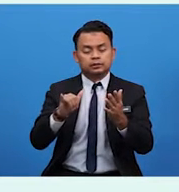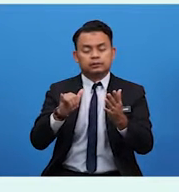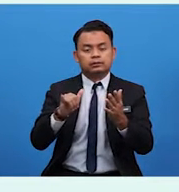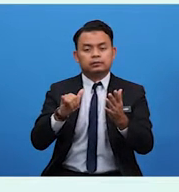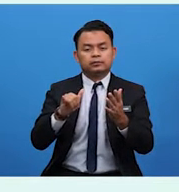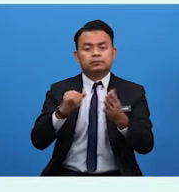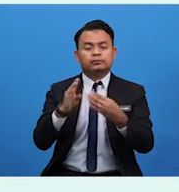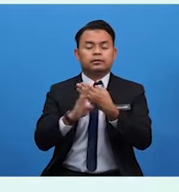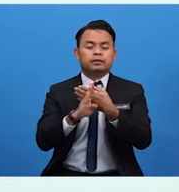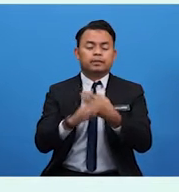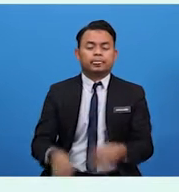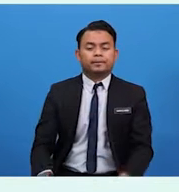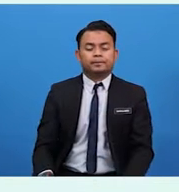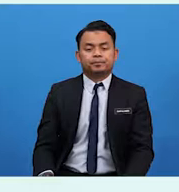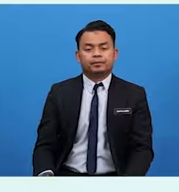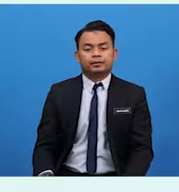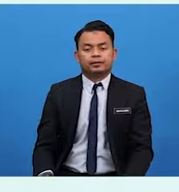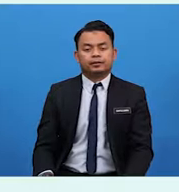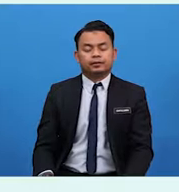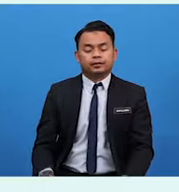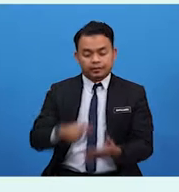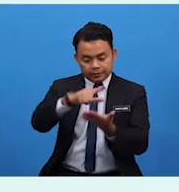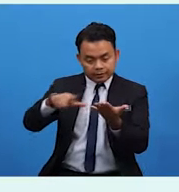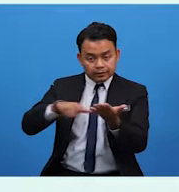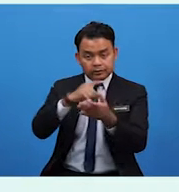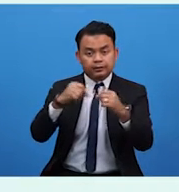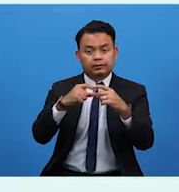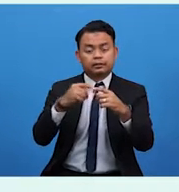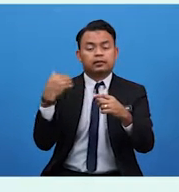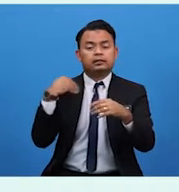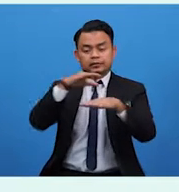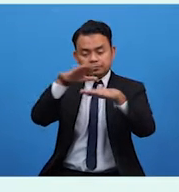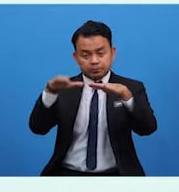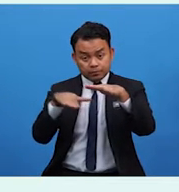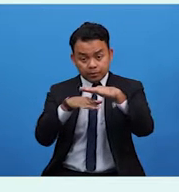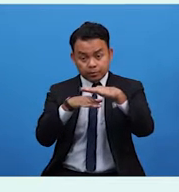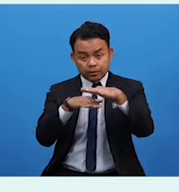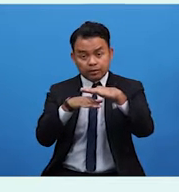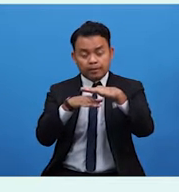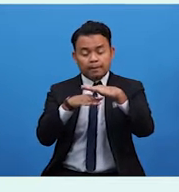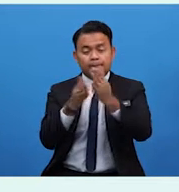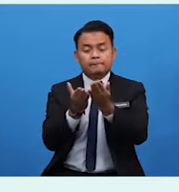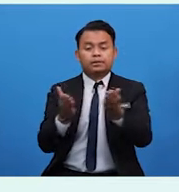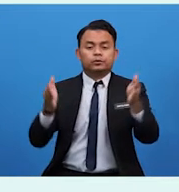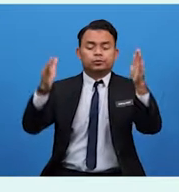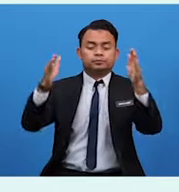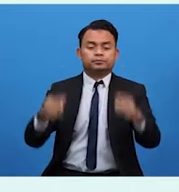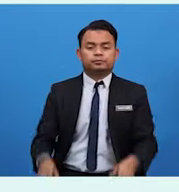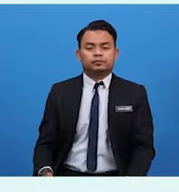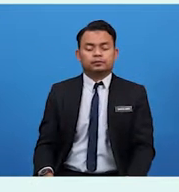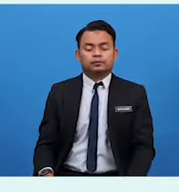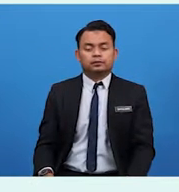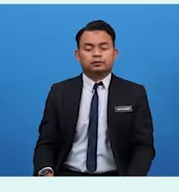Litar elektrik periuk nasi terletak di bahagian bawah periuk. Kedudukan litar elektrik adalah